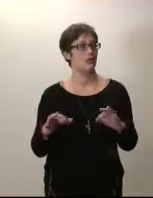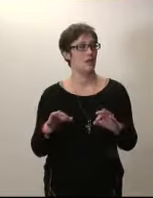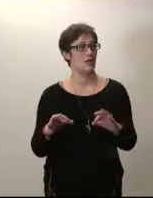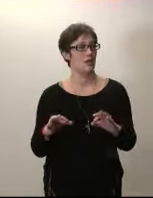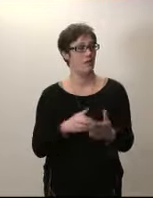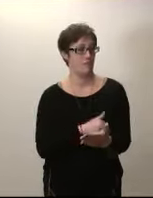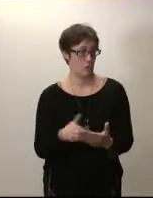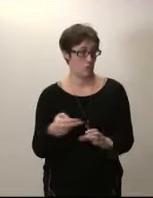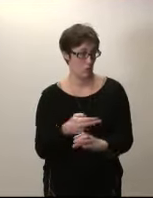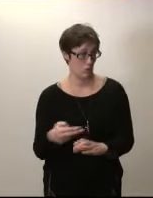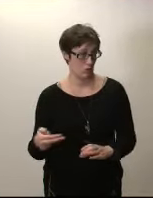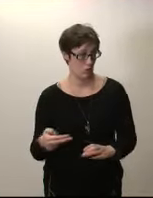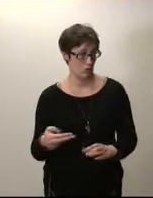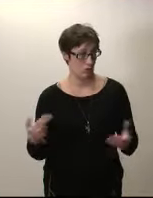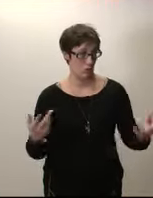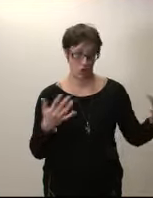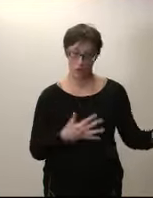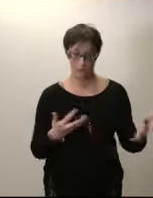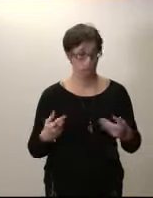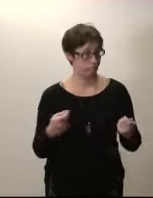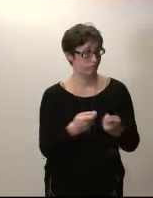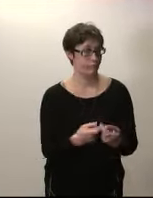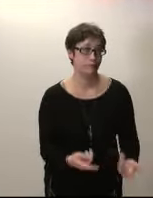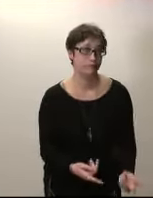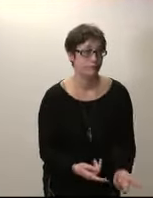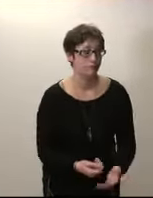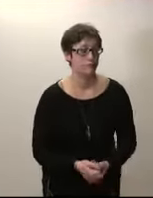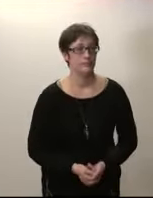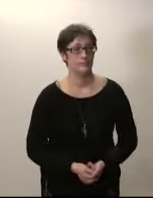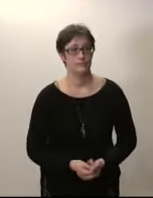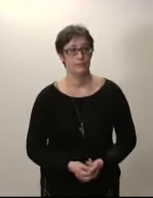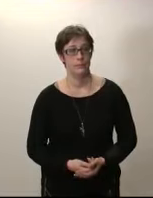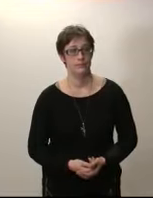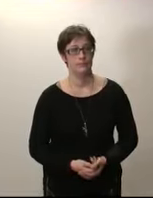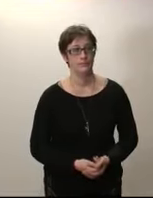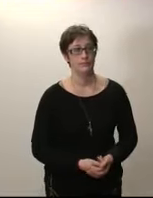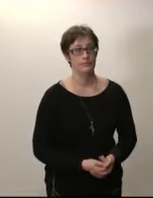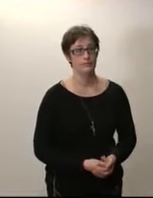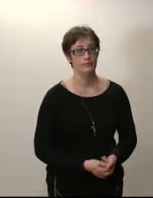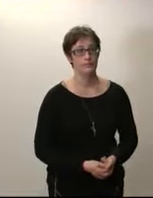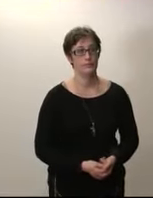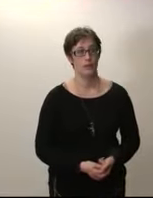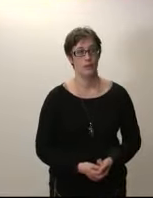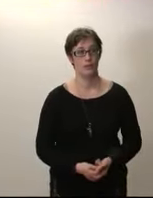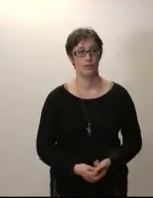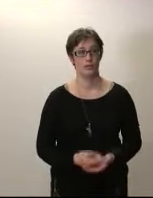avez une correspondance des chiffres, et ça montre que ça nous permet de ne pas endetter en